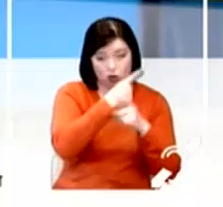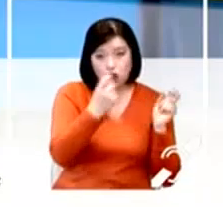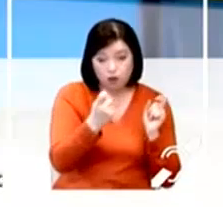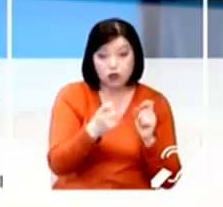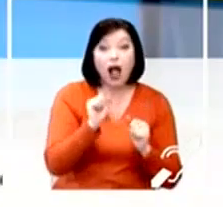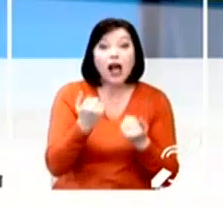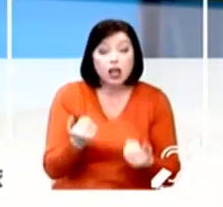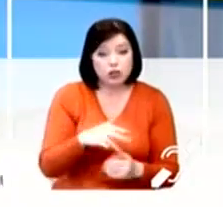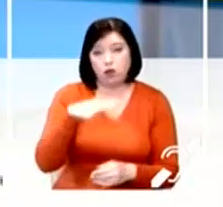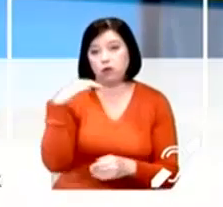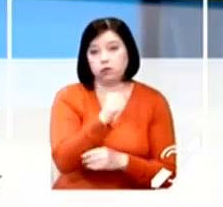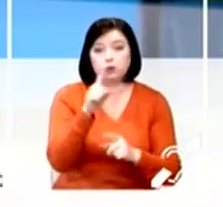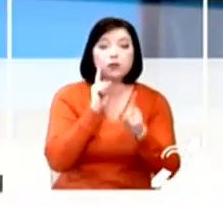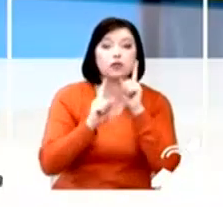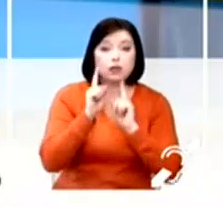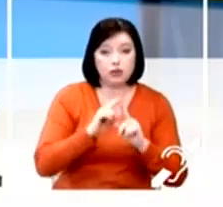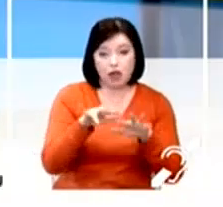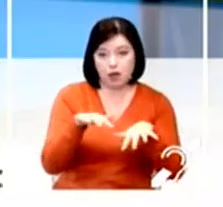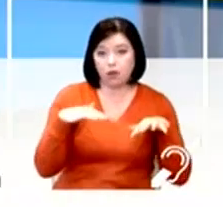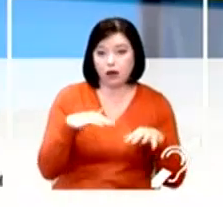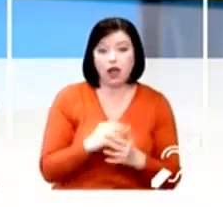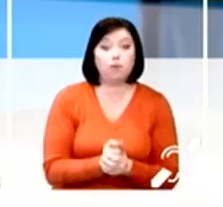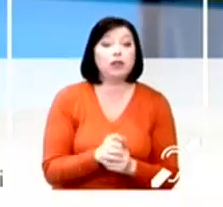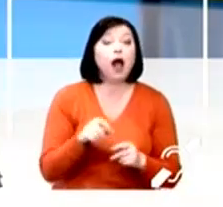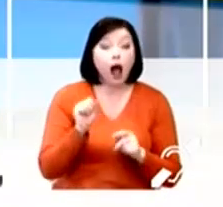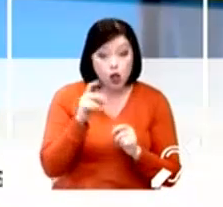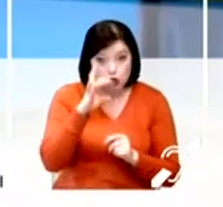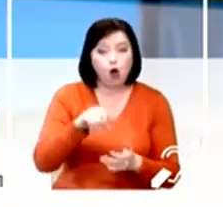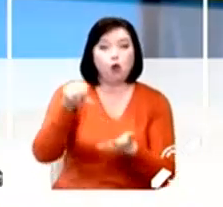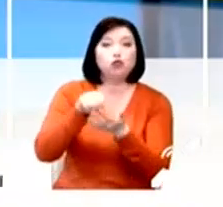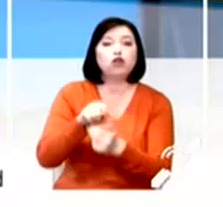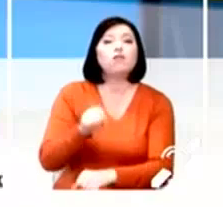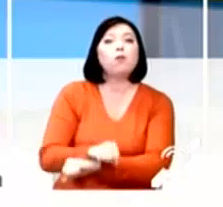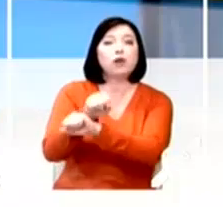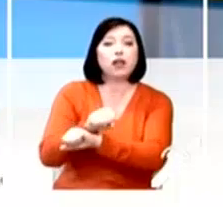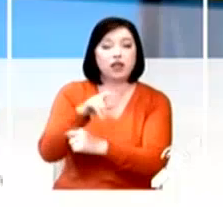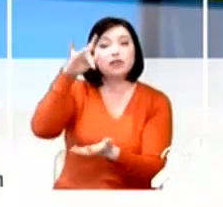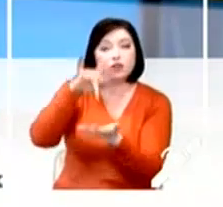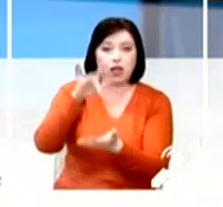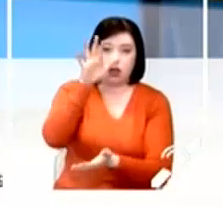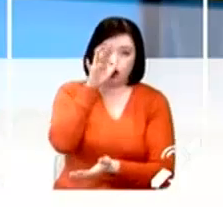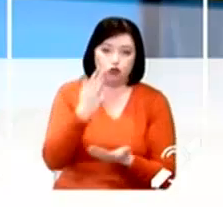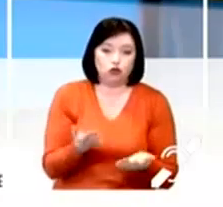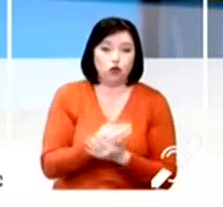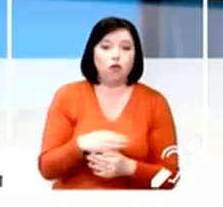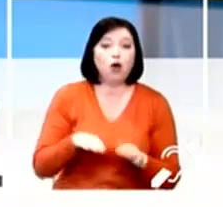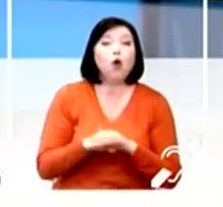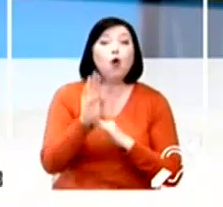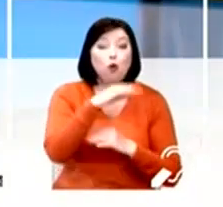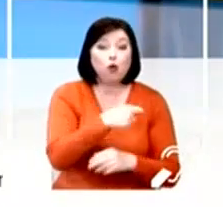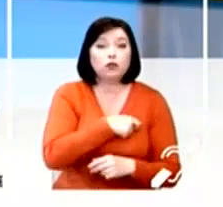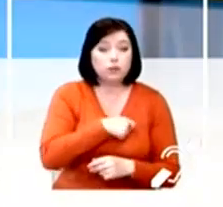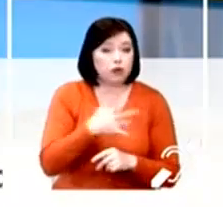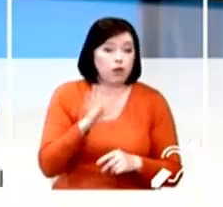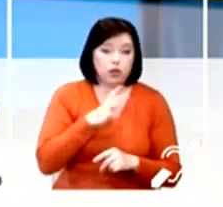socializare, iar astăzi nu a mai venit la ședința plenară. În schimb, a participat la protestul din centrul Chișinăului. Plecarea deputatului a fost